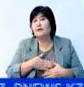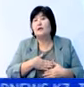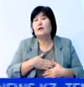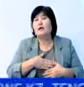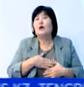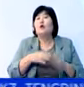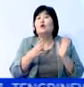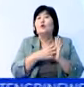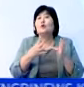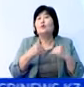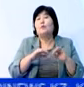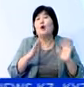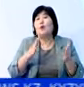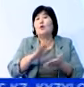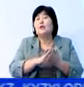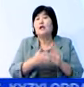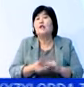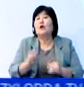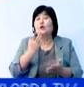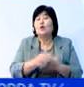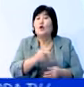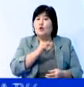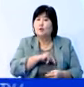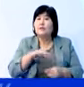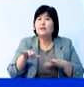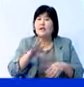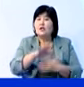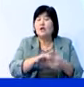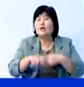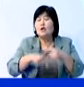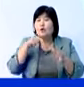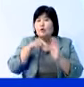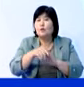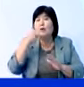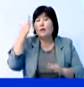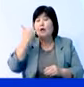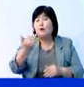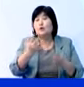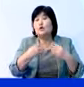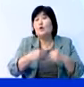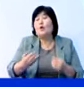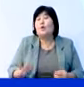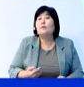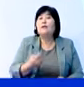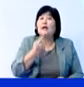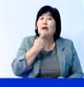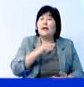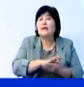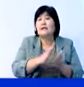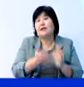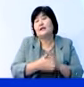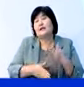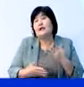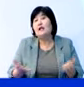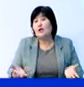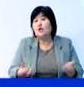қанағаттандырылып, 9 отбасы қолайсыз жағдайға шығарылды. Жұмыстар жалғастырылды, түпкі мақсатым енді осы отбасылардың өмірлік қиын жағдайын шығару.